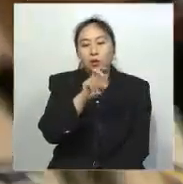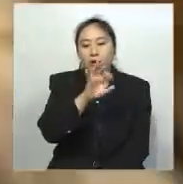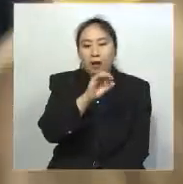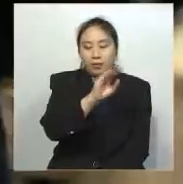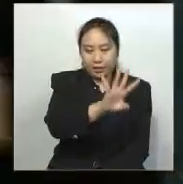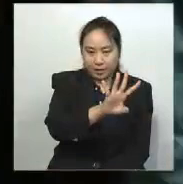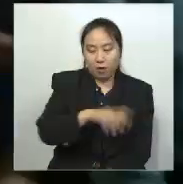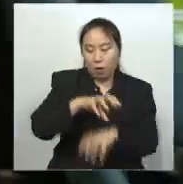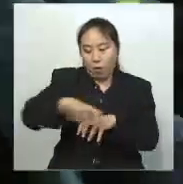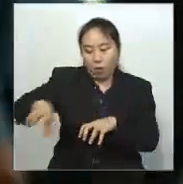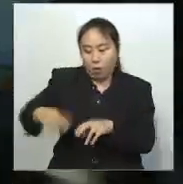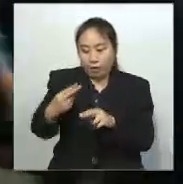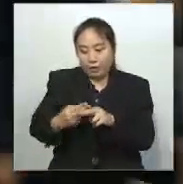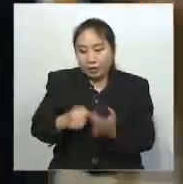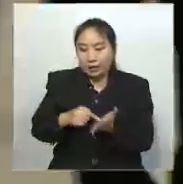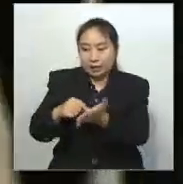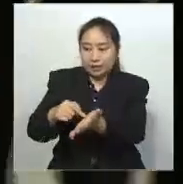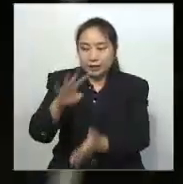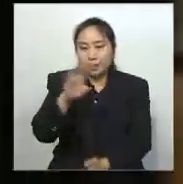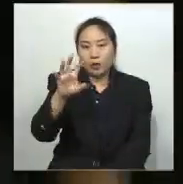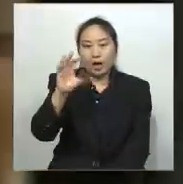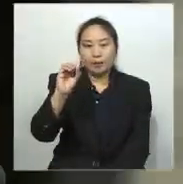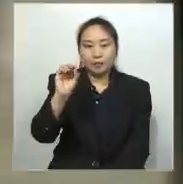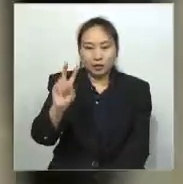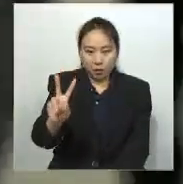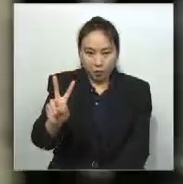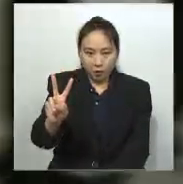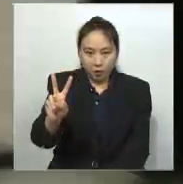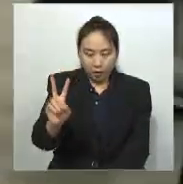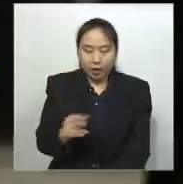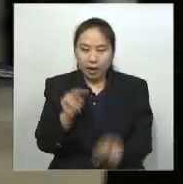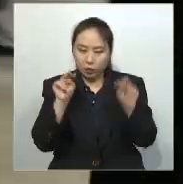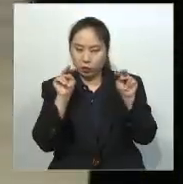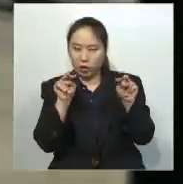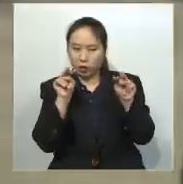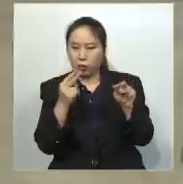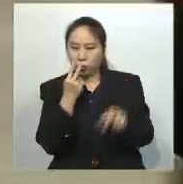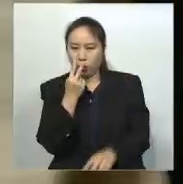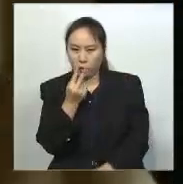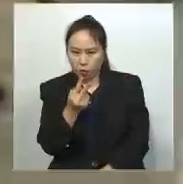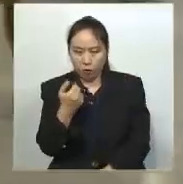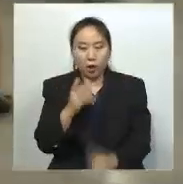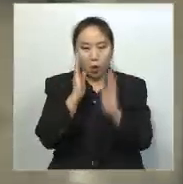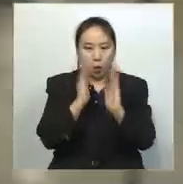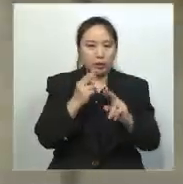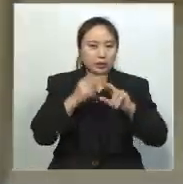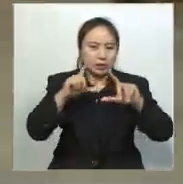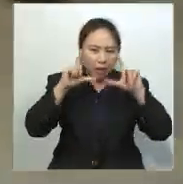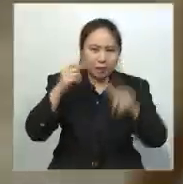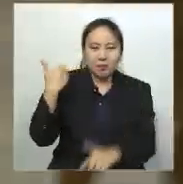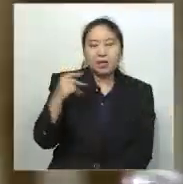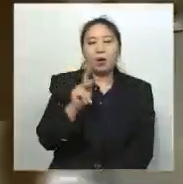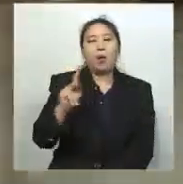2,294 คนและองค์กรแนะนำ452คนและจากการสังเกตก็พบว่ามีผู้มีชื่อเสียงทั้งอดีตก